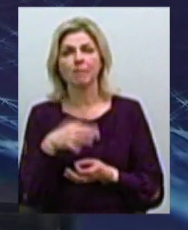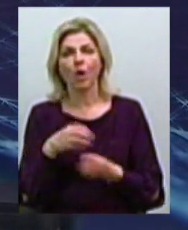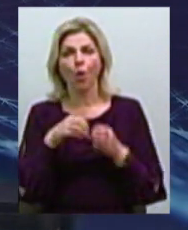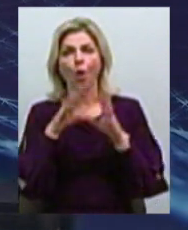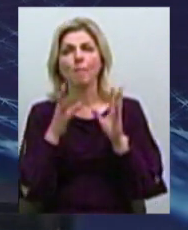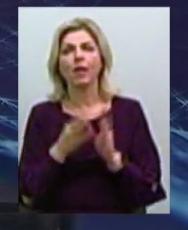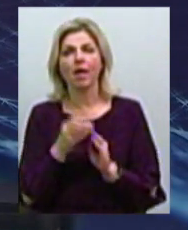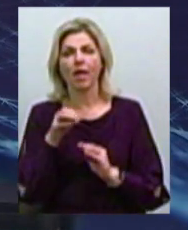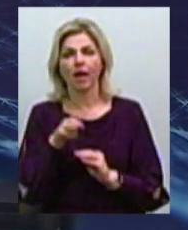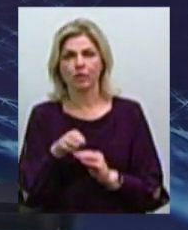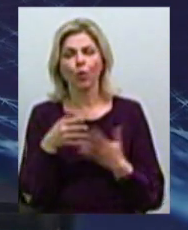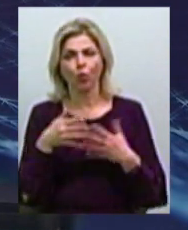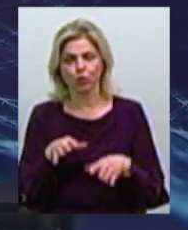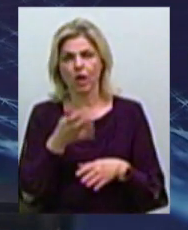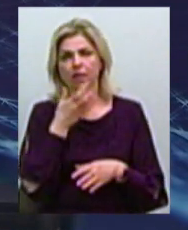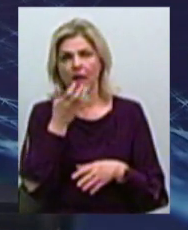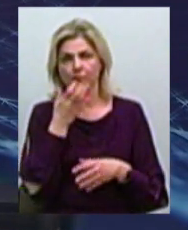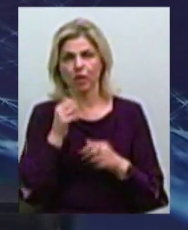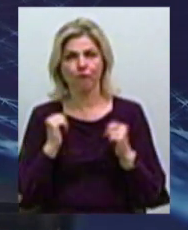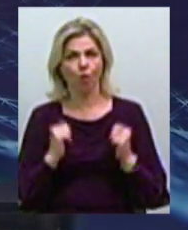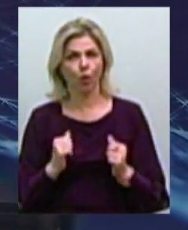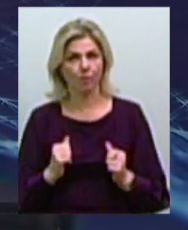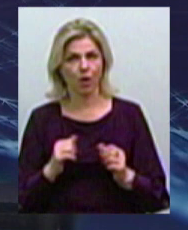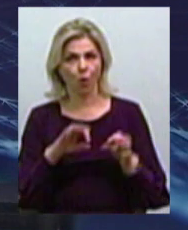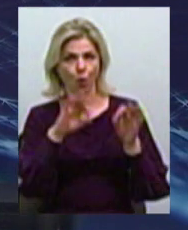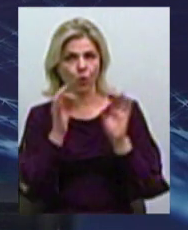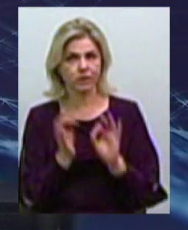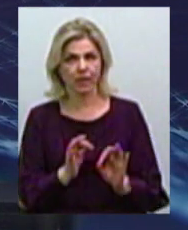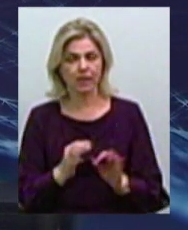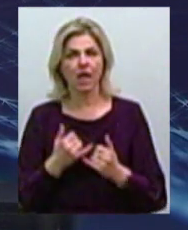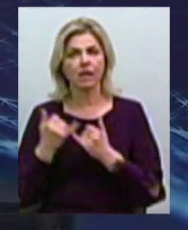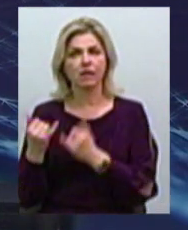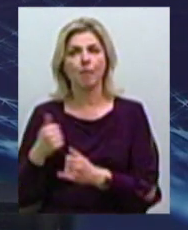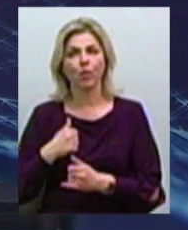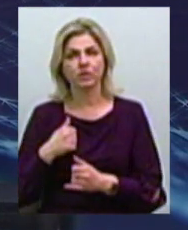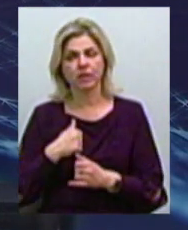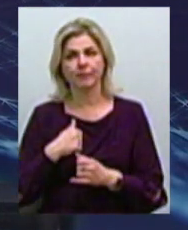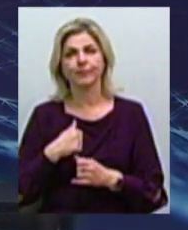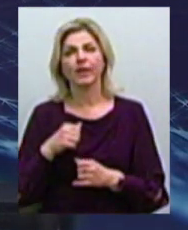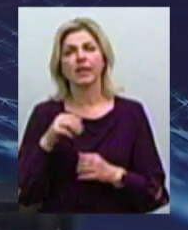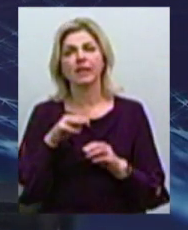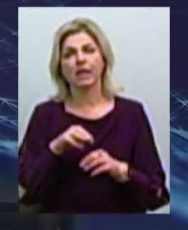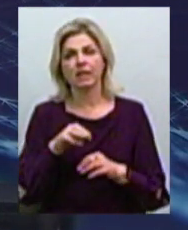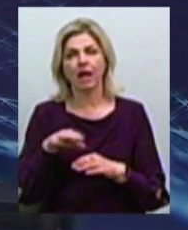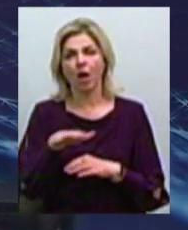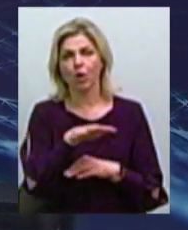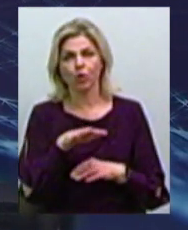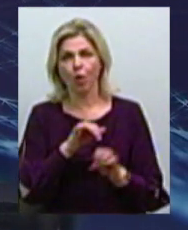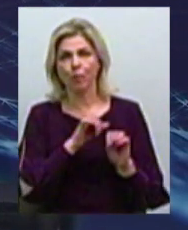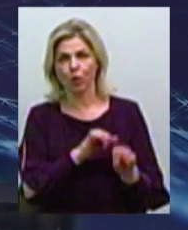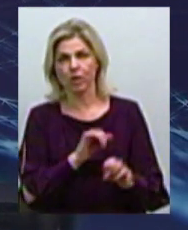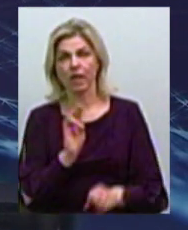комплектів уже теплої форми осінньої для бійців 19-го батальйону територіальної оборони